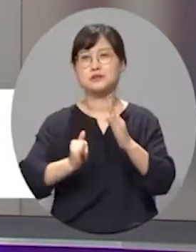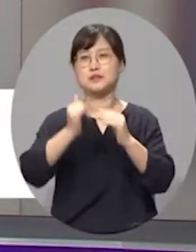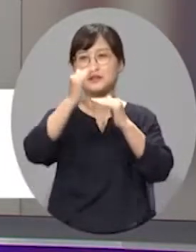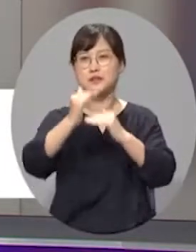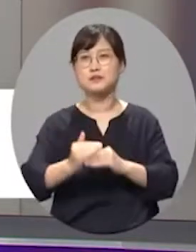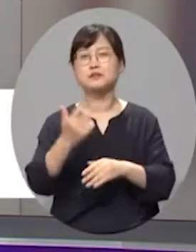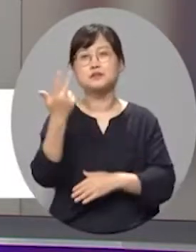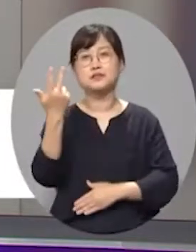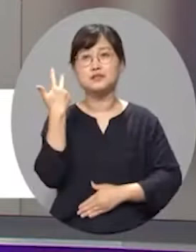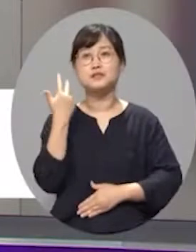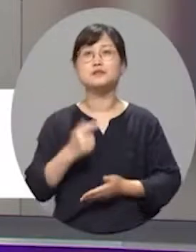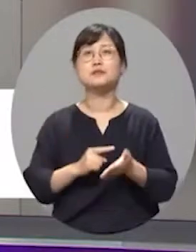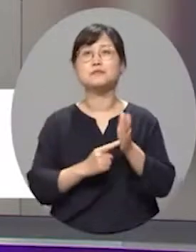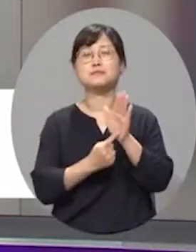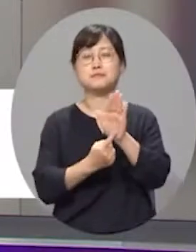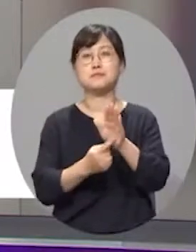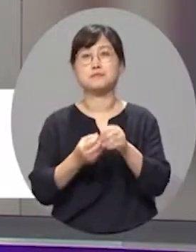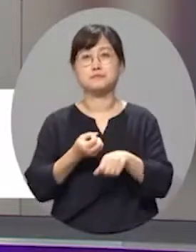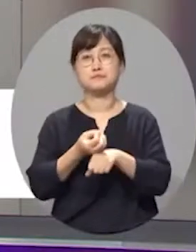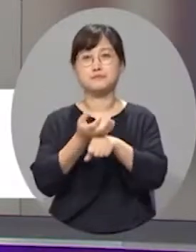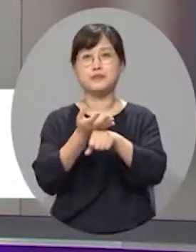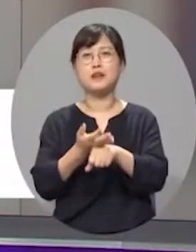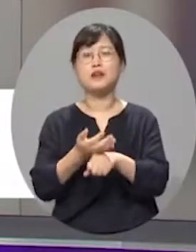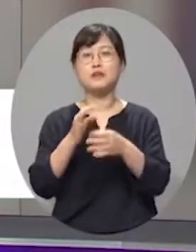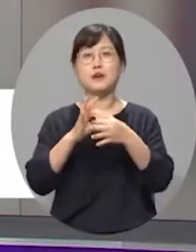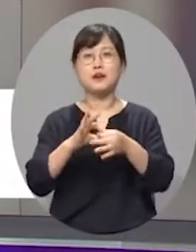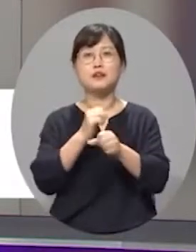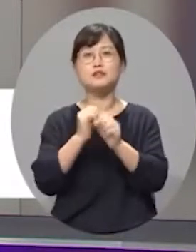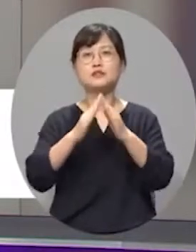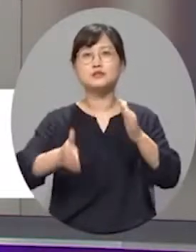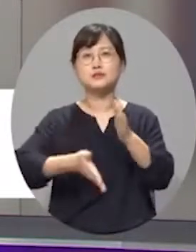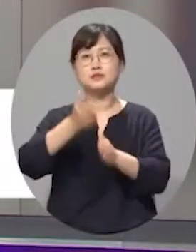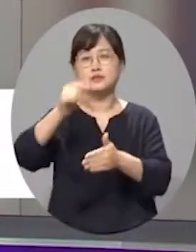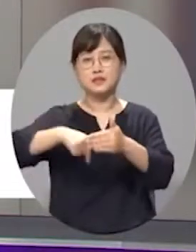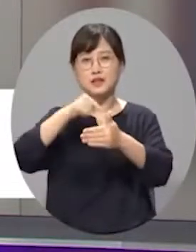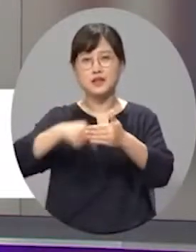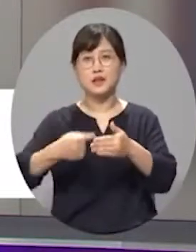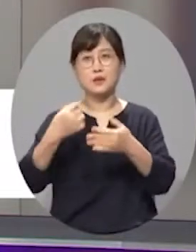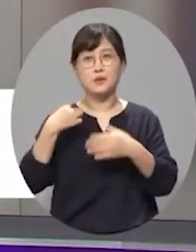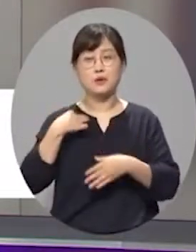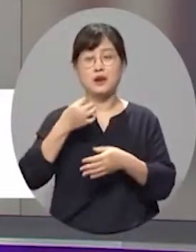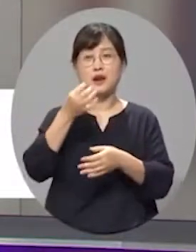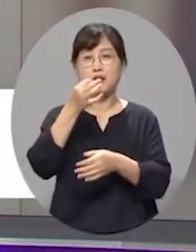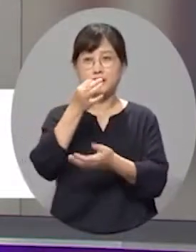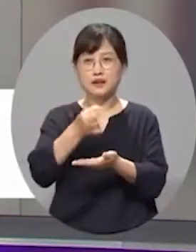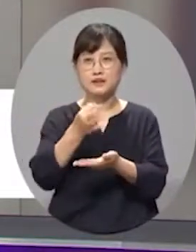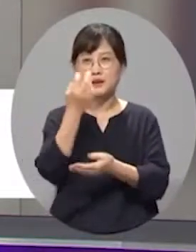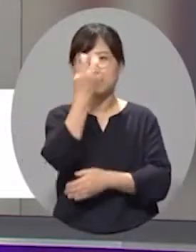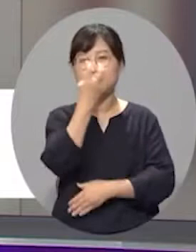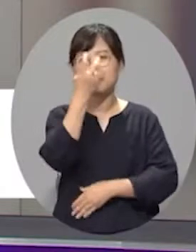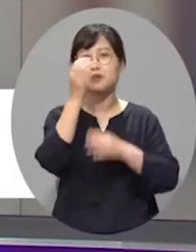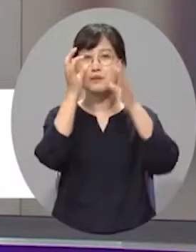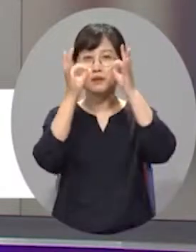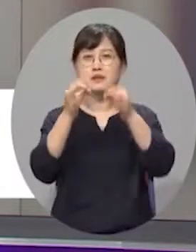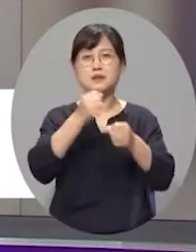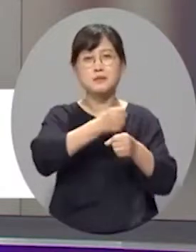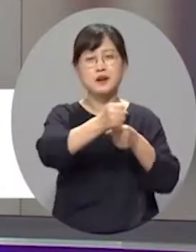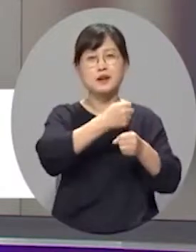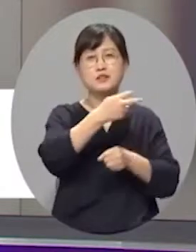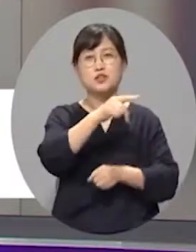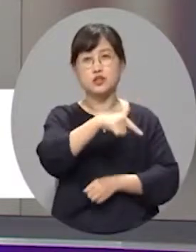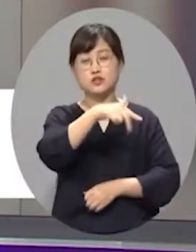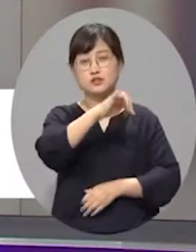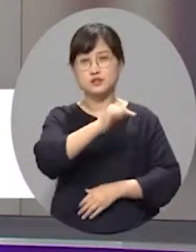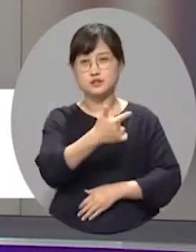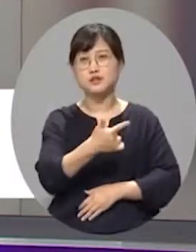사실 지난주에 전해드렸죠. 관련해서 저희가 전주시내 교복 가격을 살펴봤는데요. 담합이 이루어진 덕진구와 또